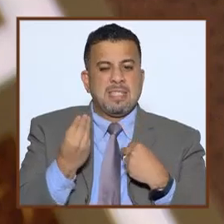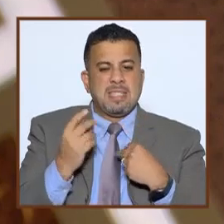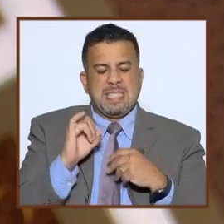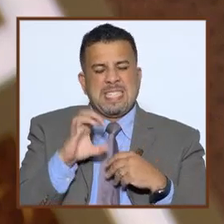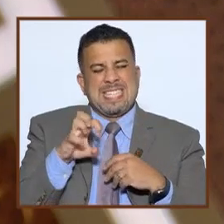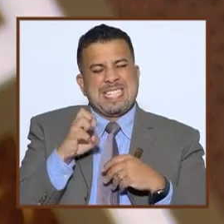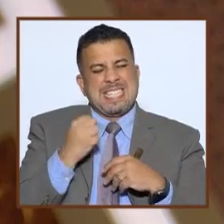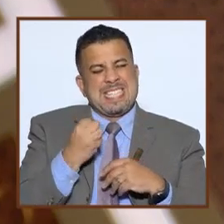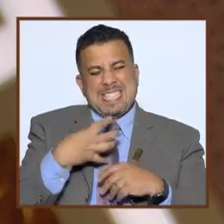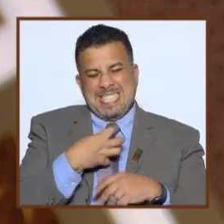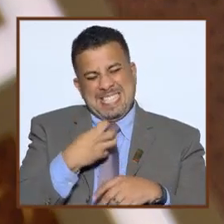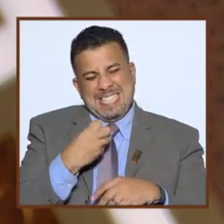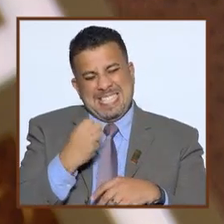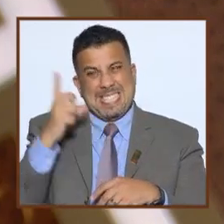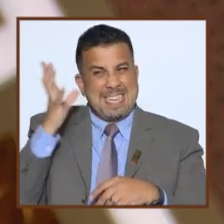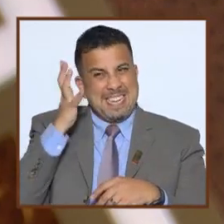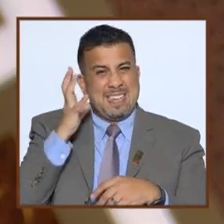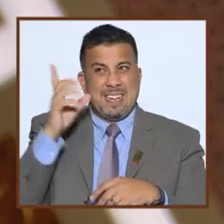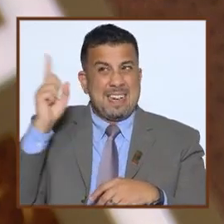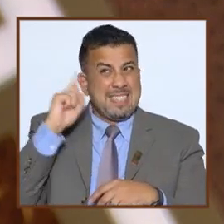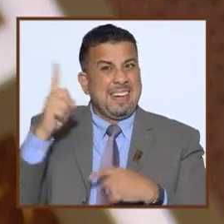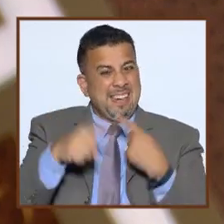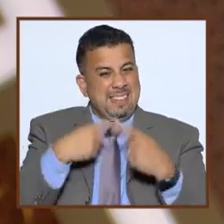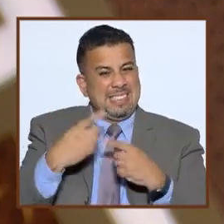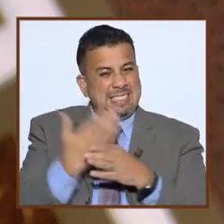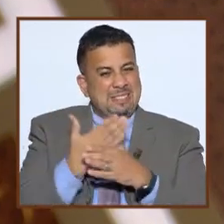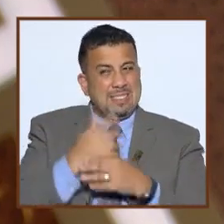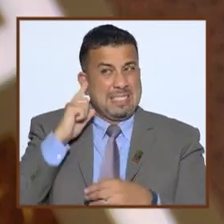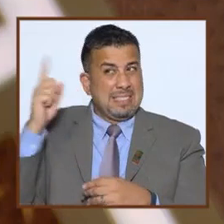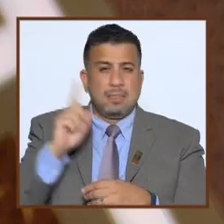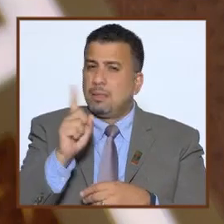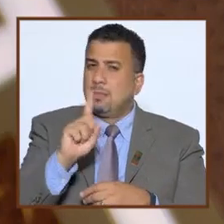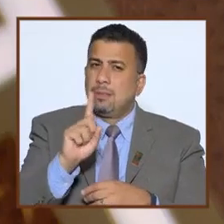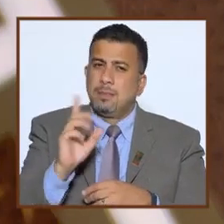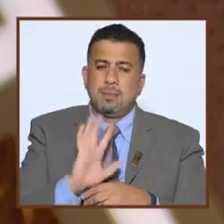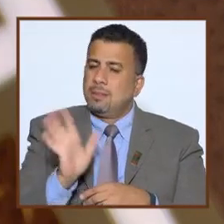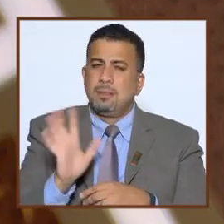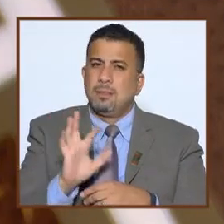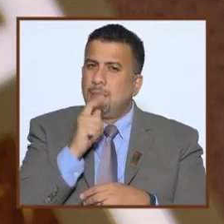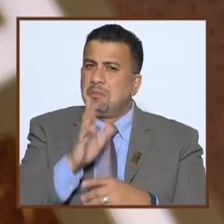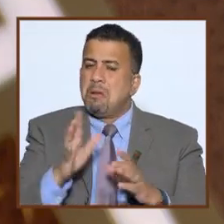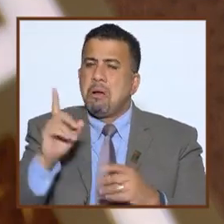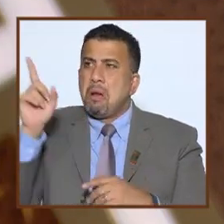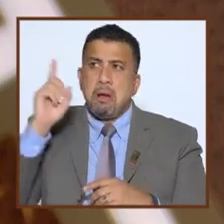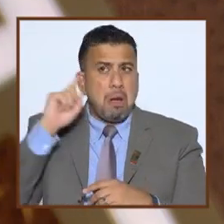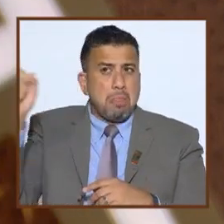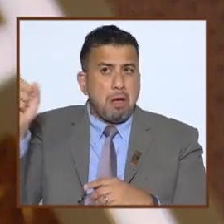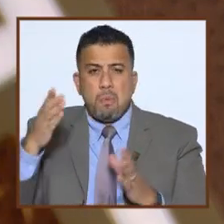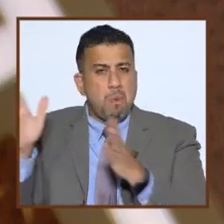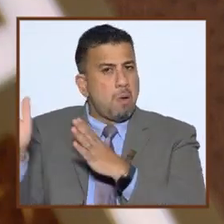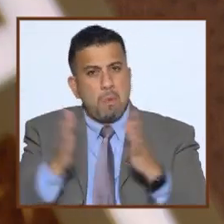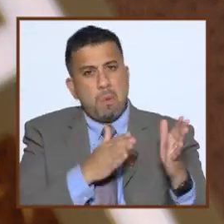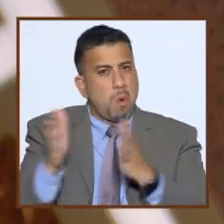والمساجد يعني قد رفعت اصواتها بقراءه الامام ما في شيء كل هذا جائز ولله الحمد ما له علاقه